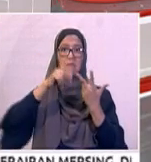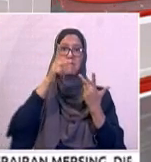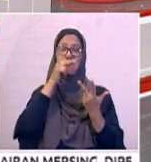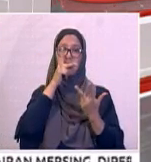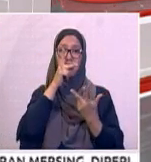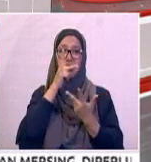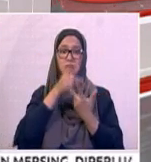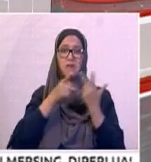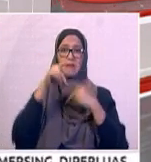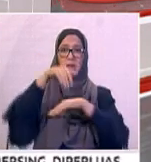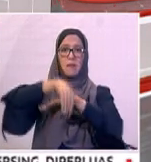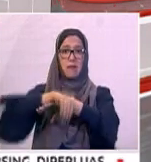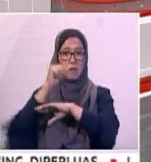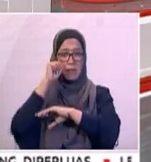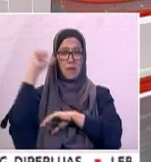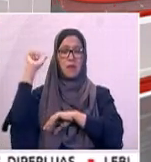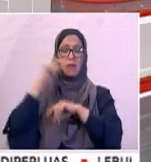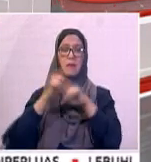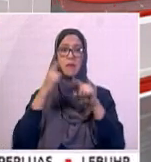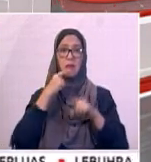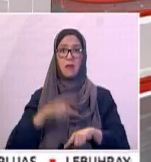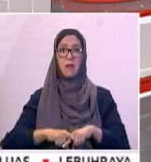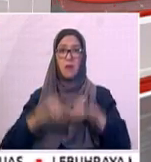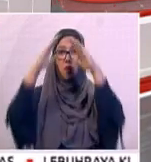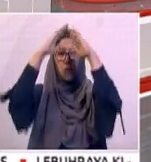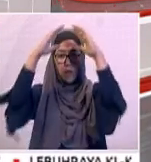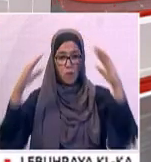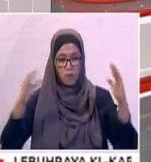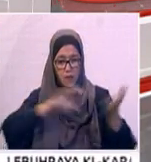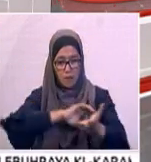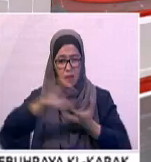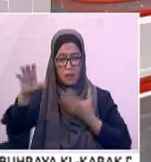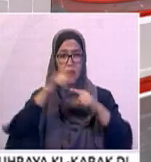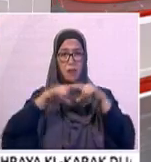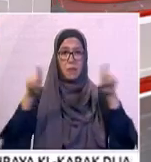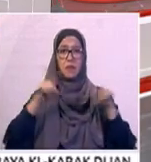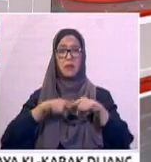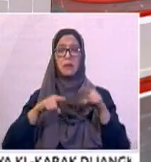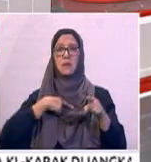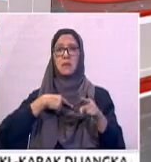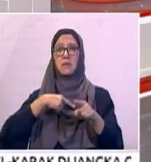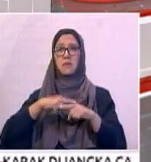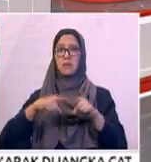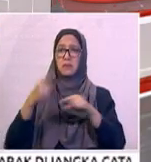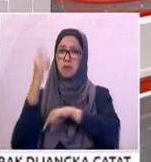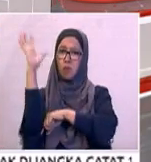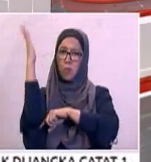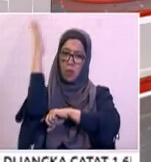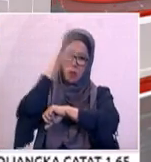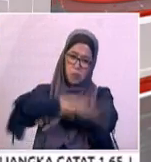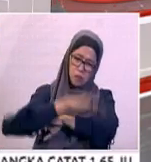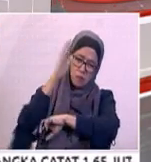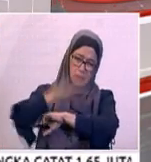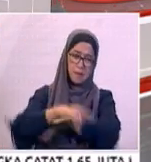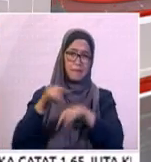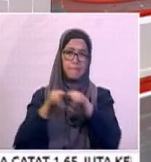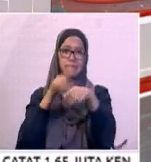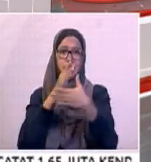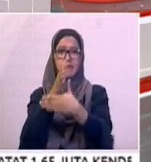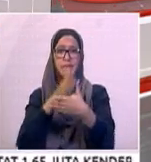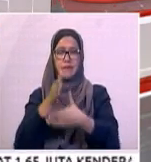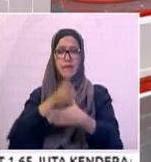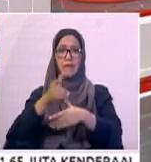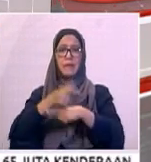premis kediaman, kerosakan fizikal turut melibatkan kemudahan awam dan kejadian pokok tumbang yang turut menjejas lalu